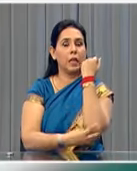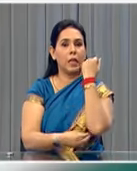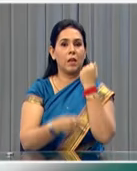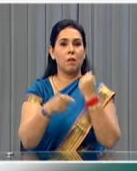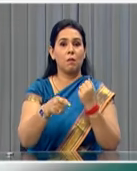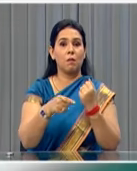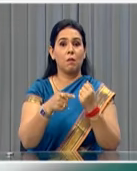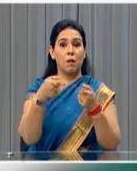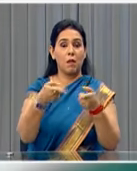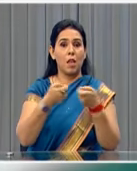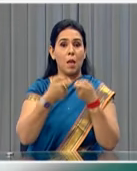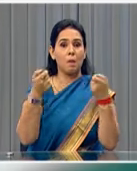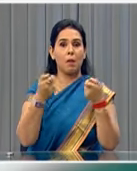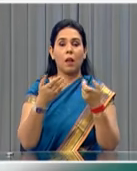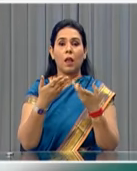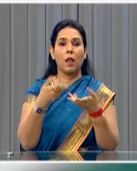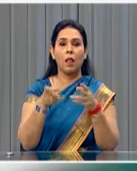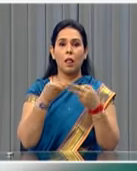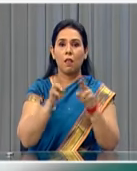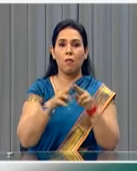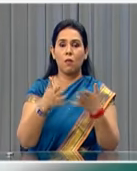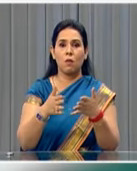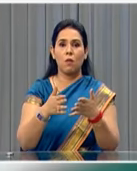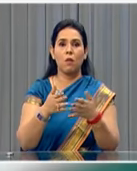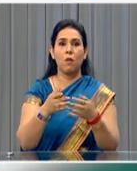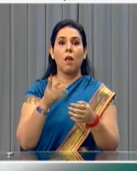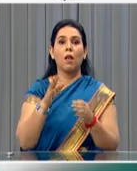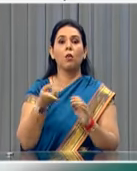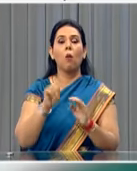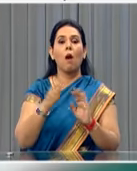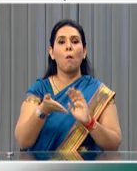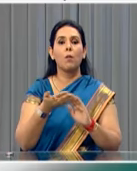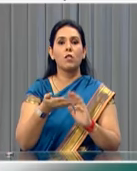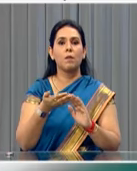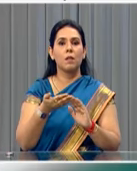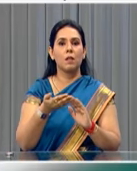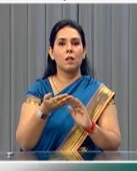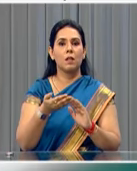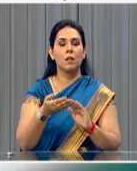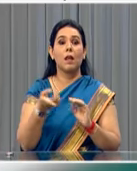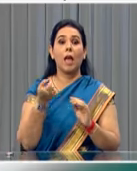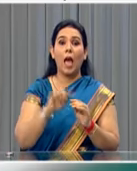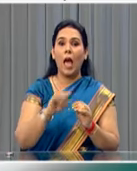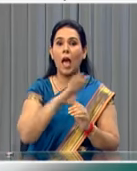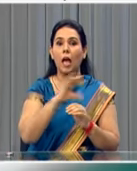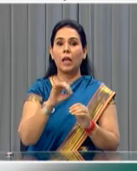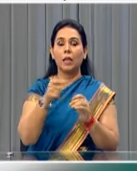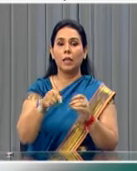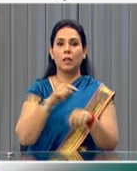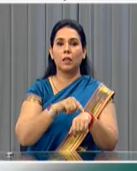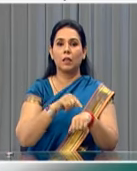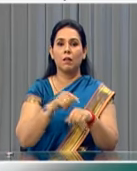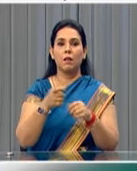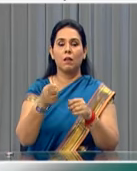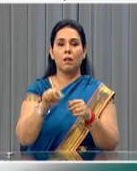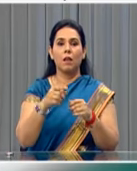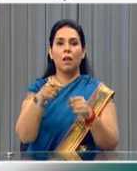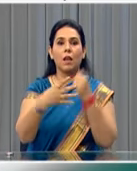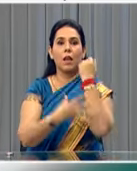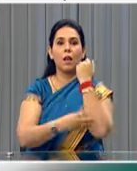गरीबों की अमीरी न होती तो कैसे संभव होता। और इसलिए इन गरीबों